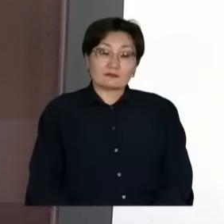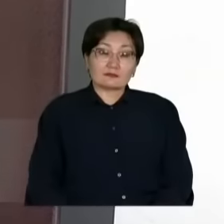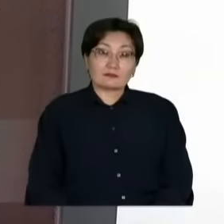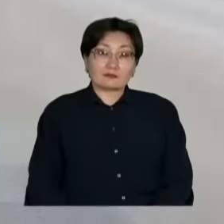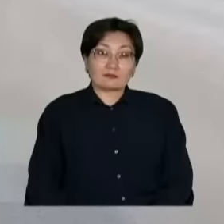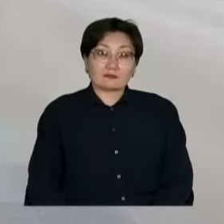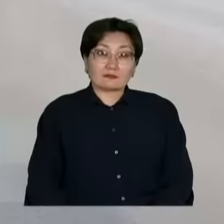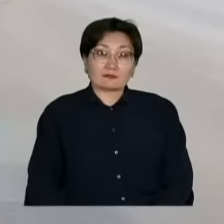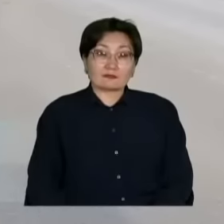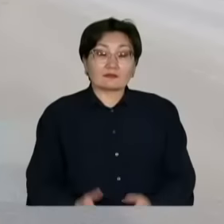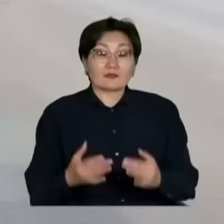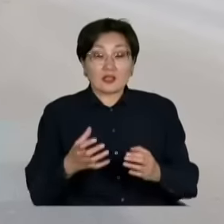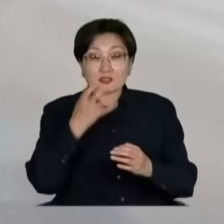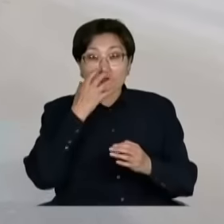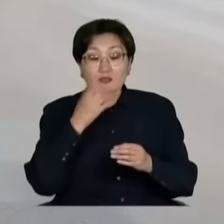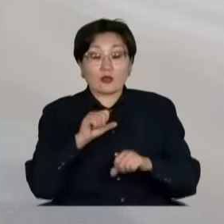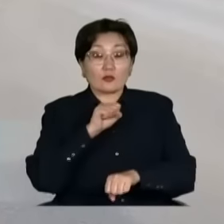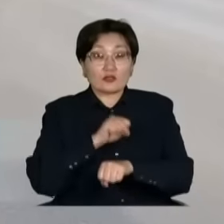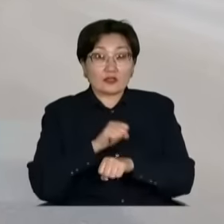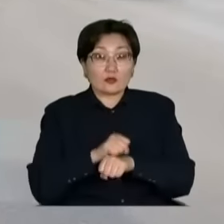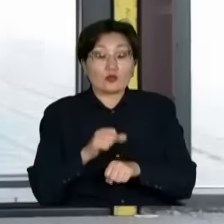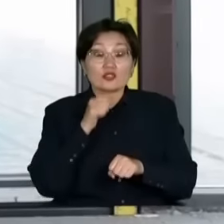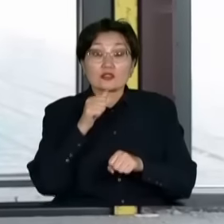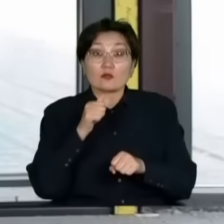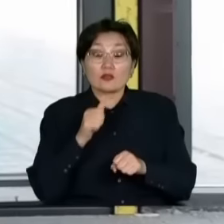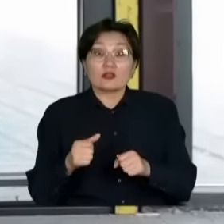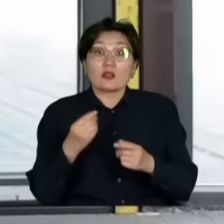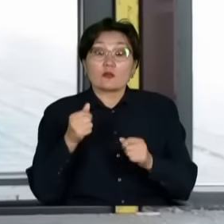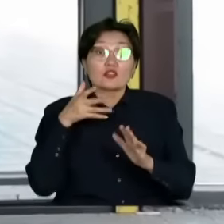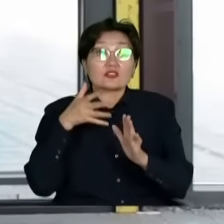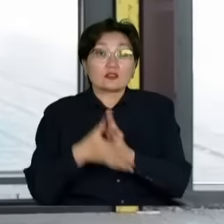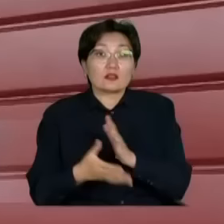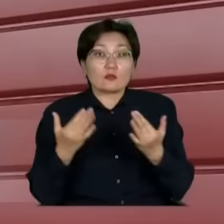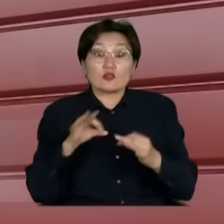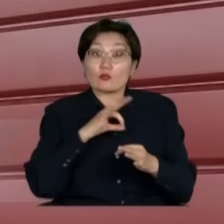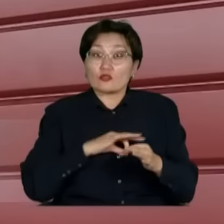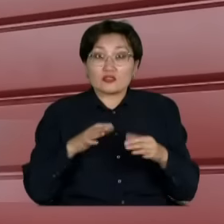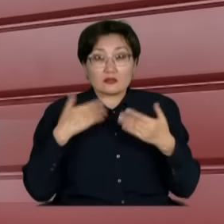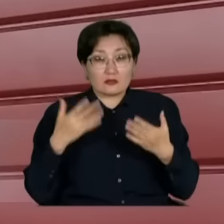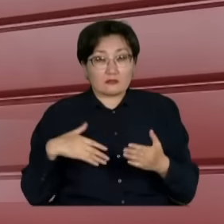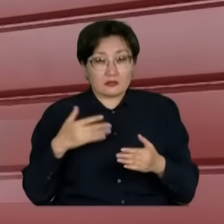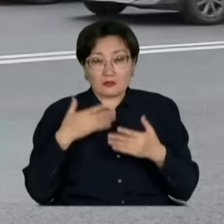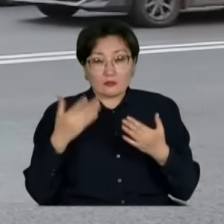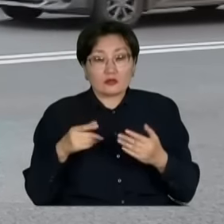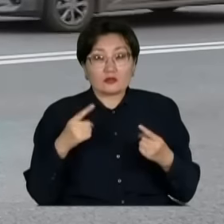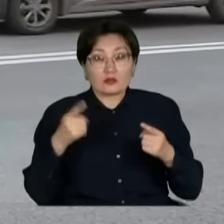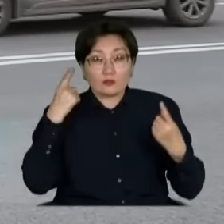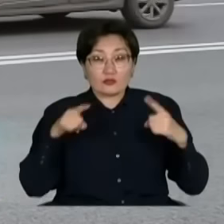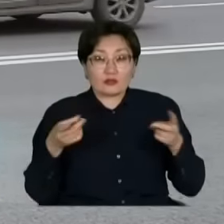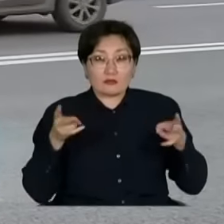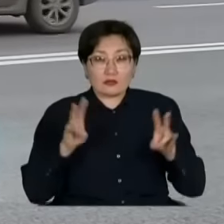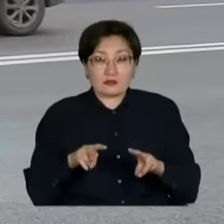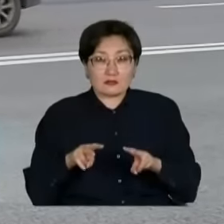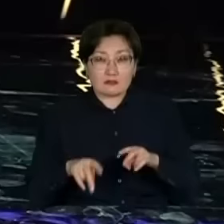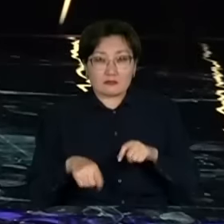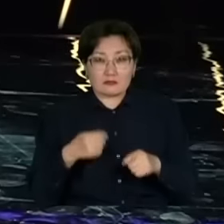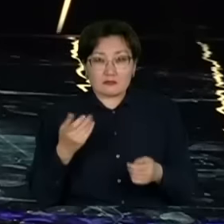выпуска тёплые остановки в Костанае деньги потрачены а пользы нет почему идея оказалась